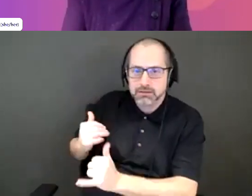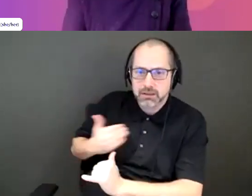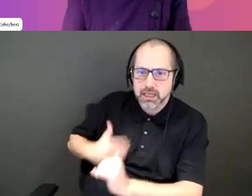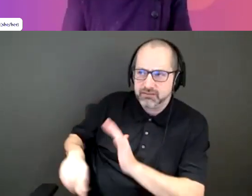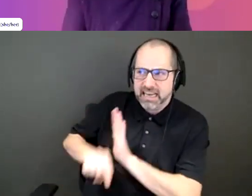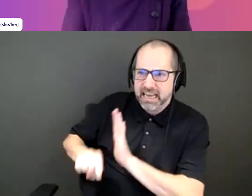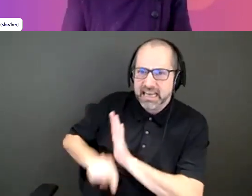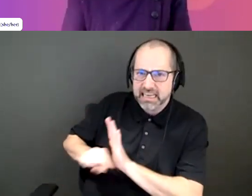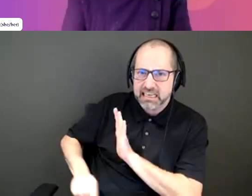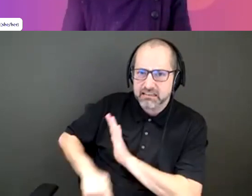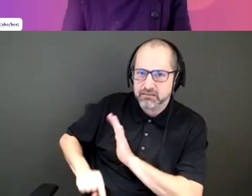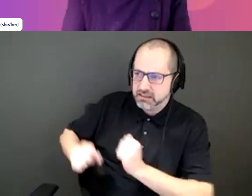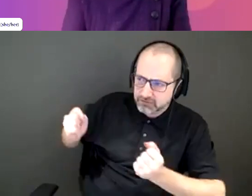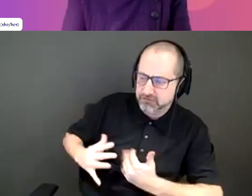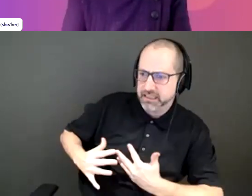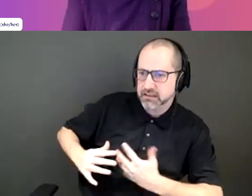donc